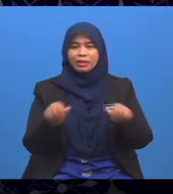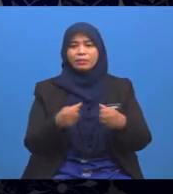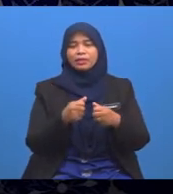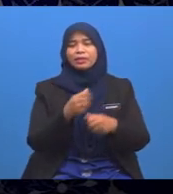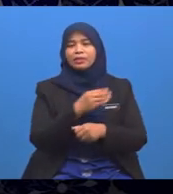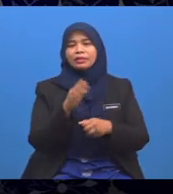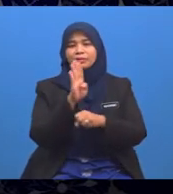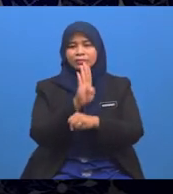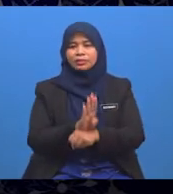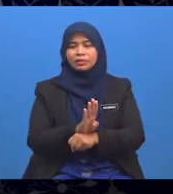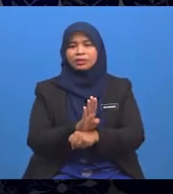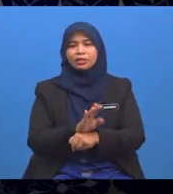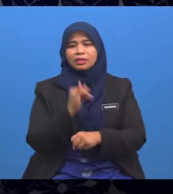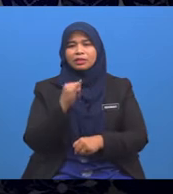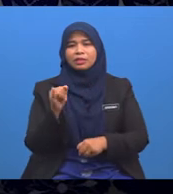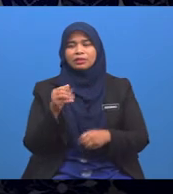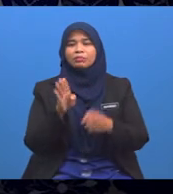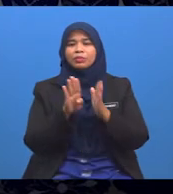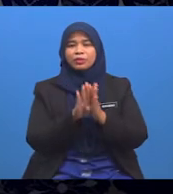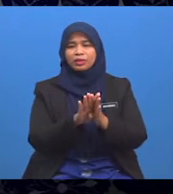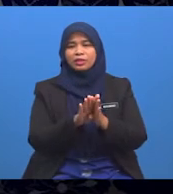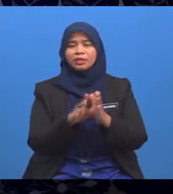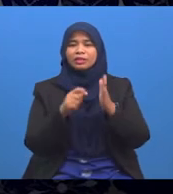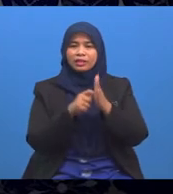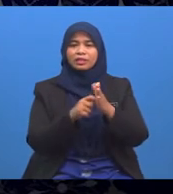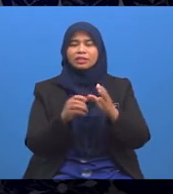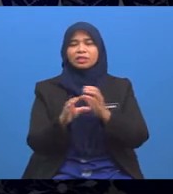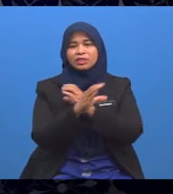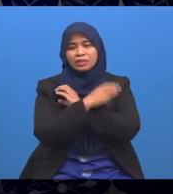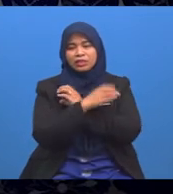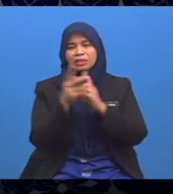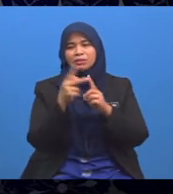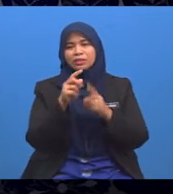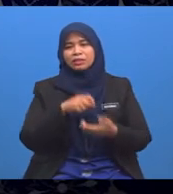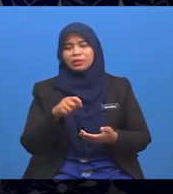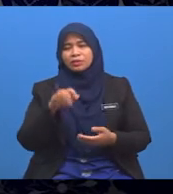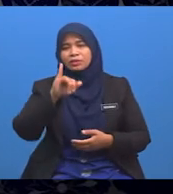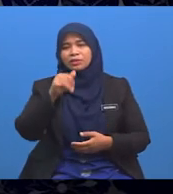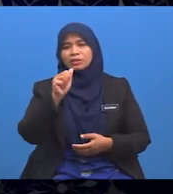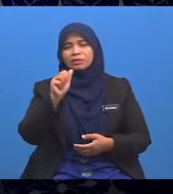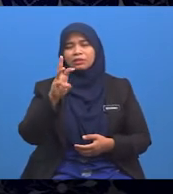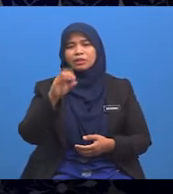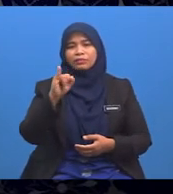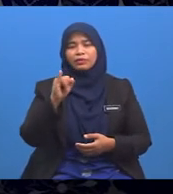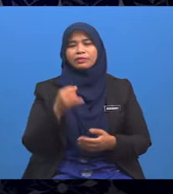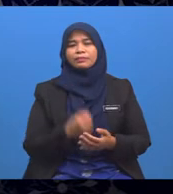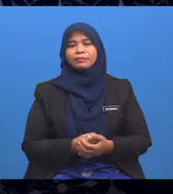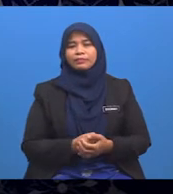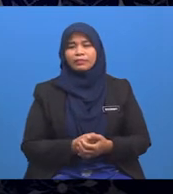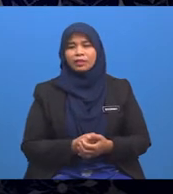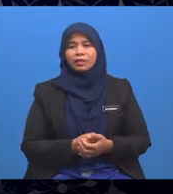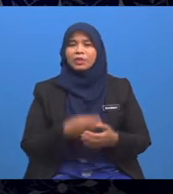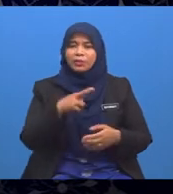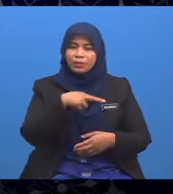budaya. Ia adalah bukti tanda cintakan tulisan jawi sebagai warisan bangsa.